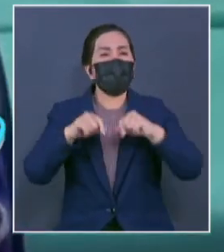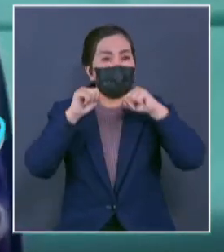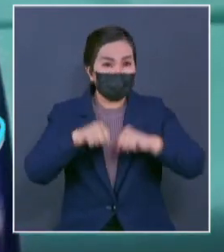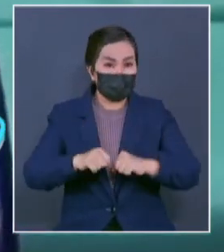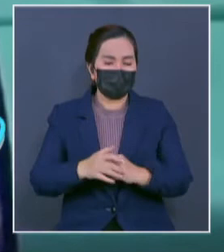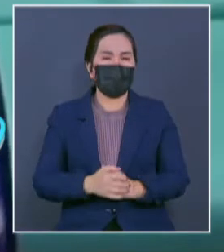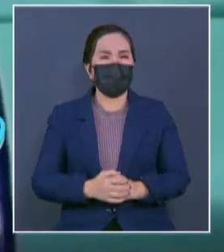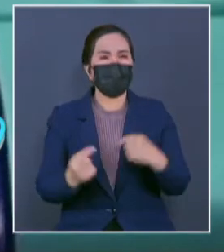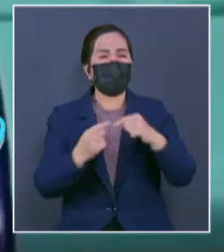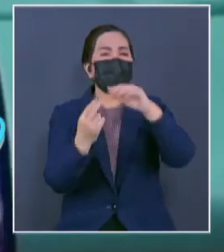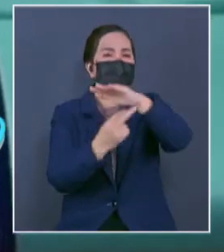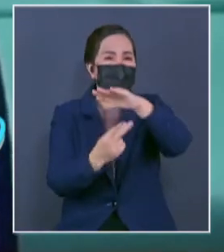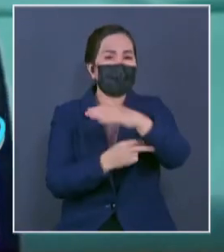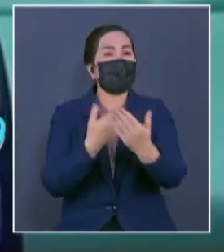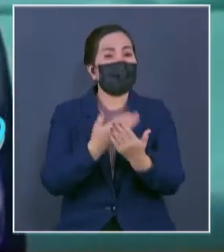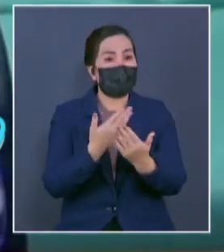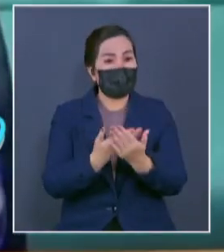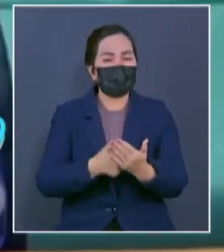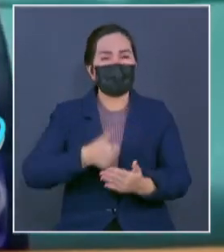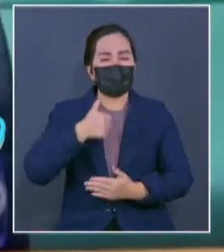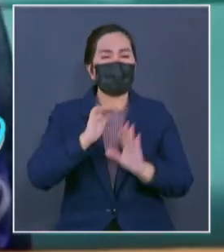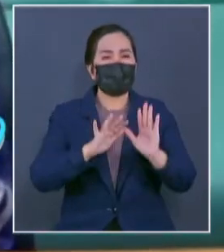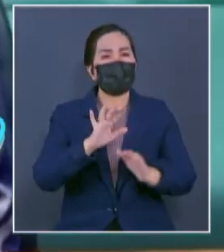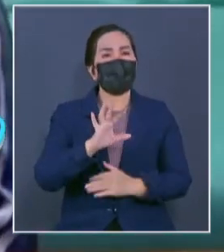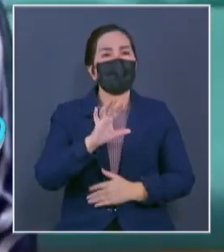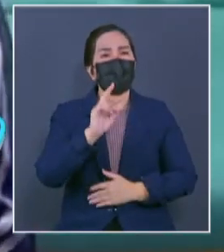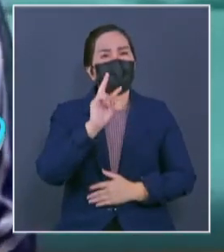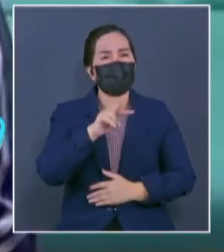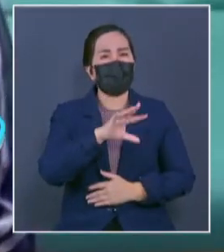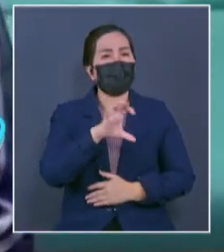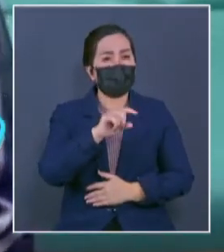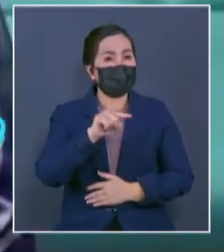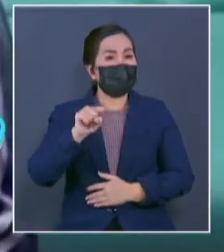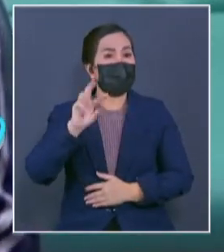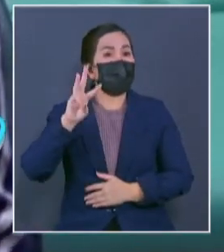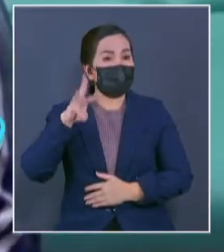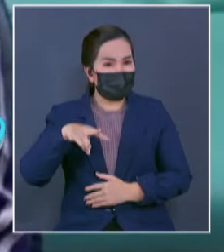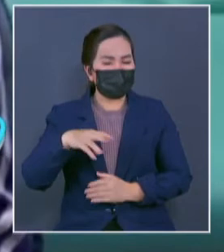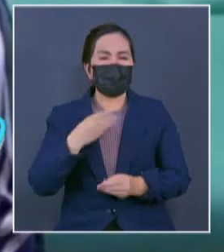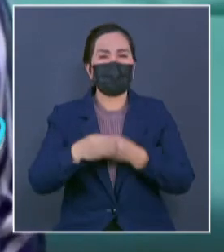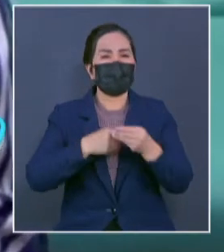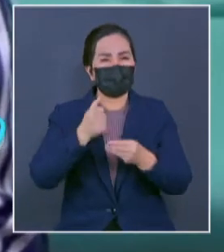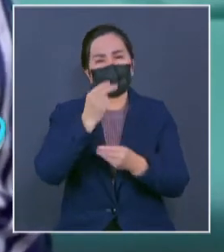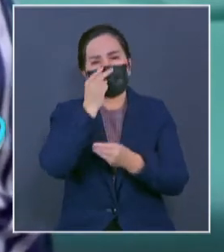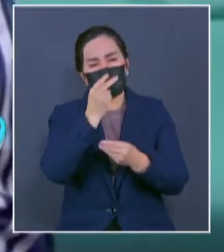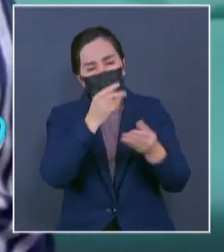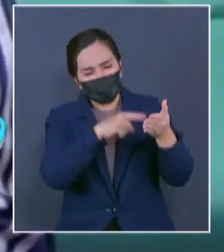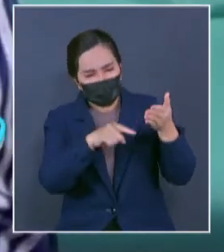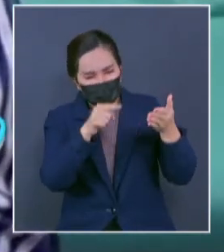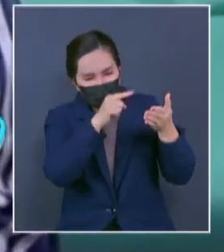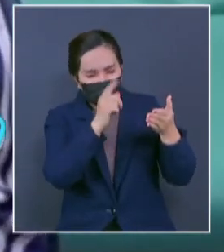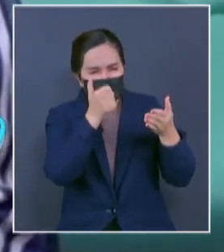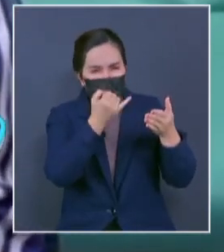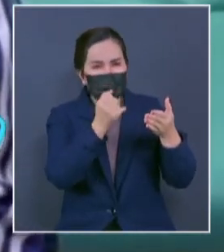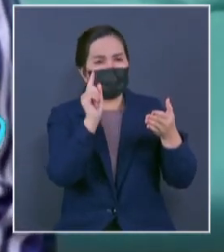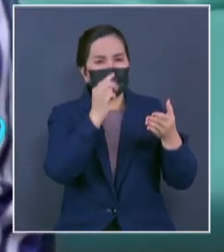ายกันใต้สะพานส่วนราคาเนี่ยเขาบอกว่าจะขายได้ประมาณคันละ 2,500 ถึง 6,000 บาทก็จะต้องดูตามรุ่นแล้วก็ตามสภาพร